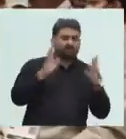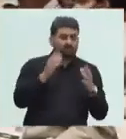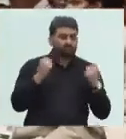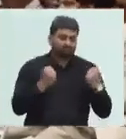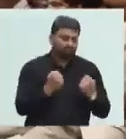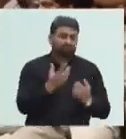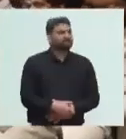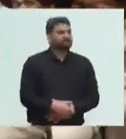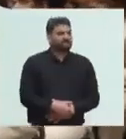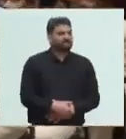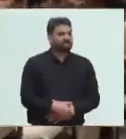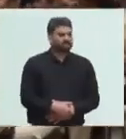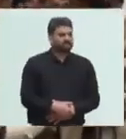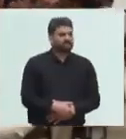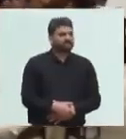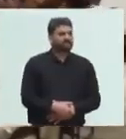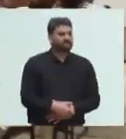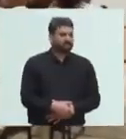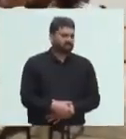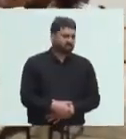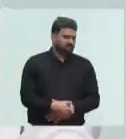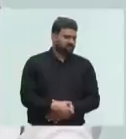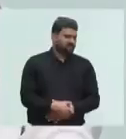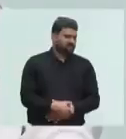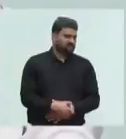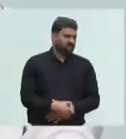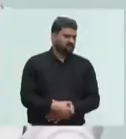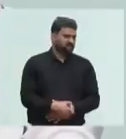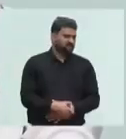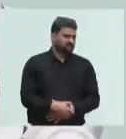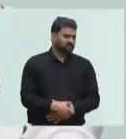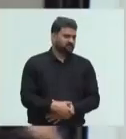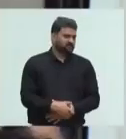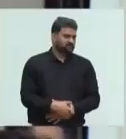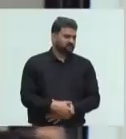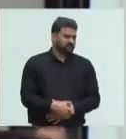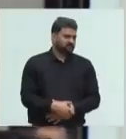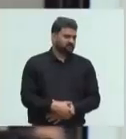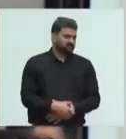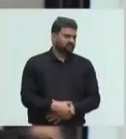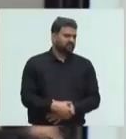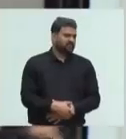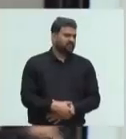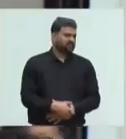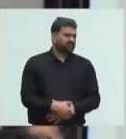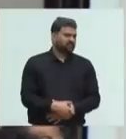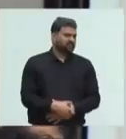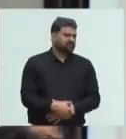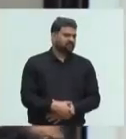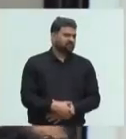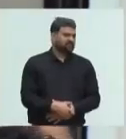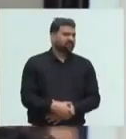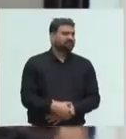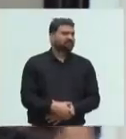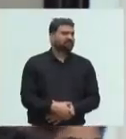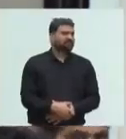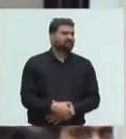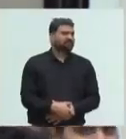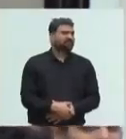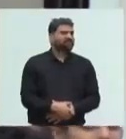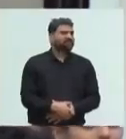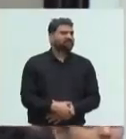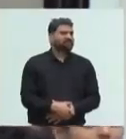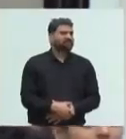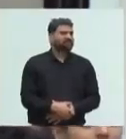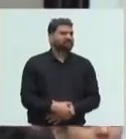नहीं? सर, जब मैं बहुत छोटा था तो जब मैं मेरे ख्याल से मुझे याद भी